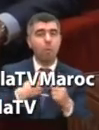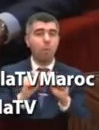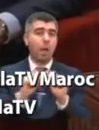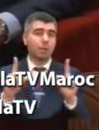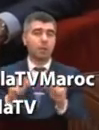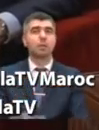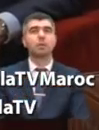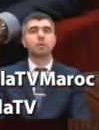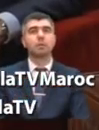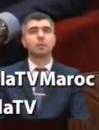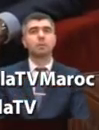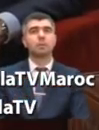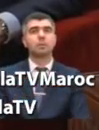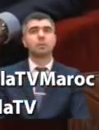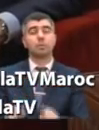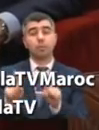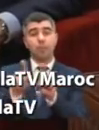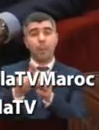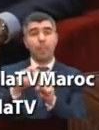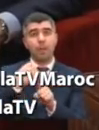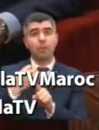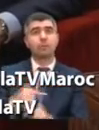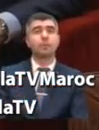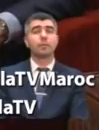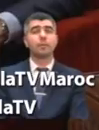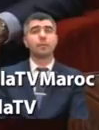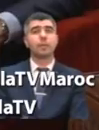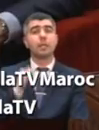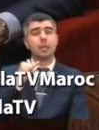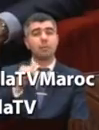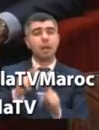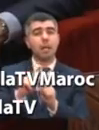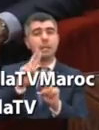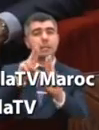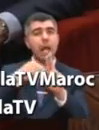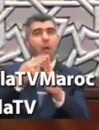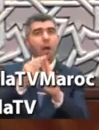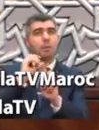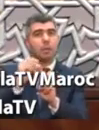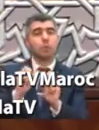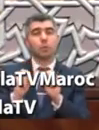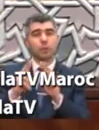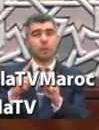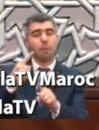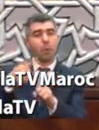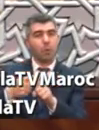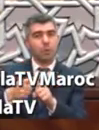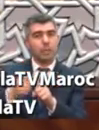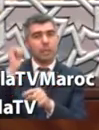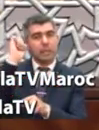هذه المسألة الأخرى مرتبطة السيد النائب، راه كأنك معايا في التتمة ديال الجواب، لأنه هناك كذلك برنامج ديال التكوين